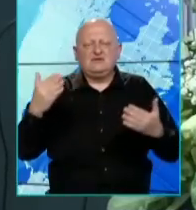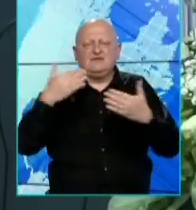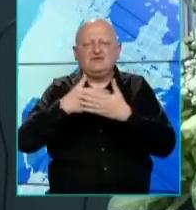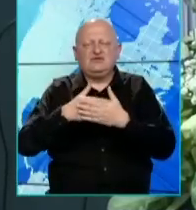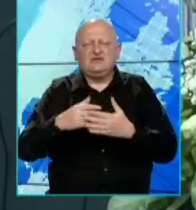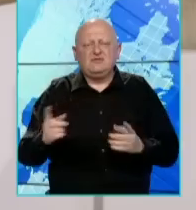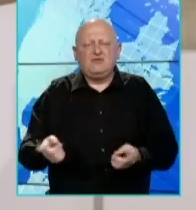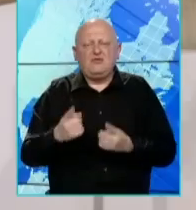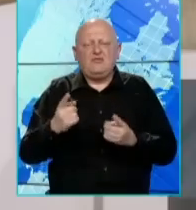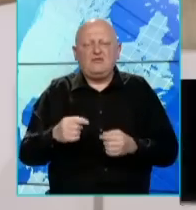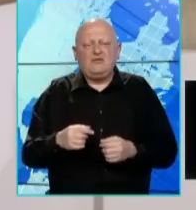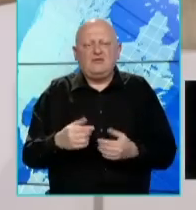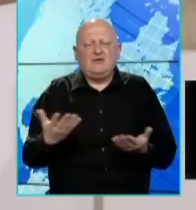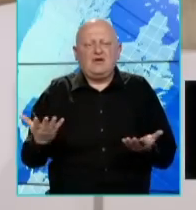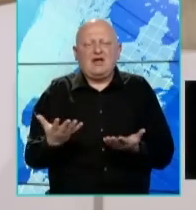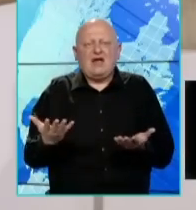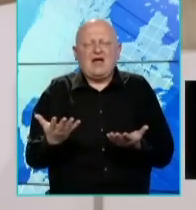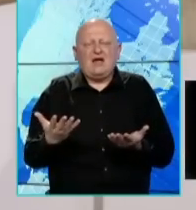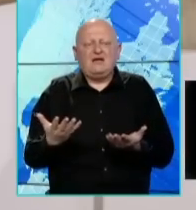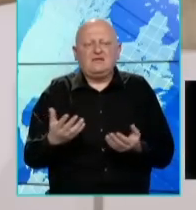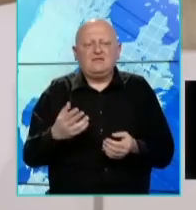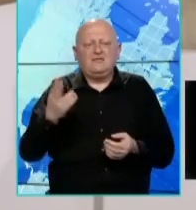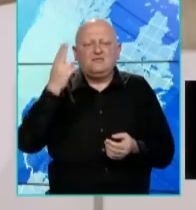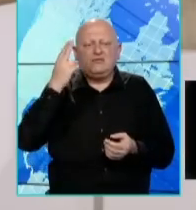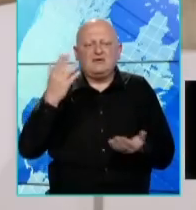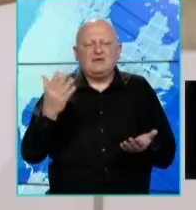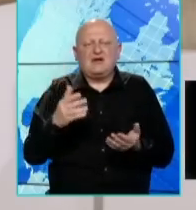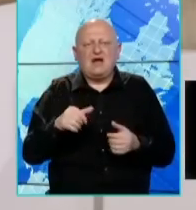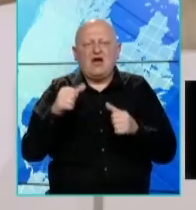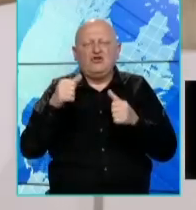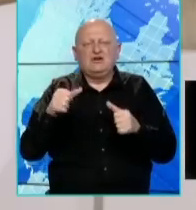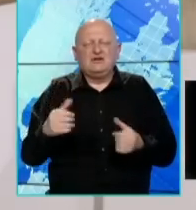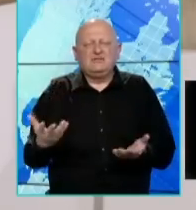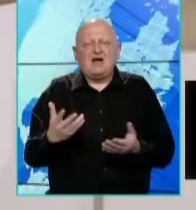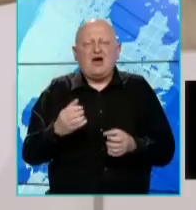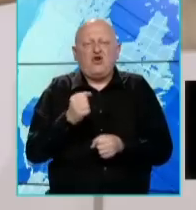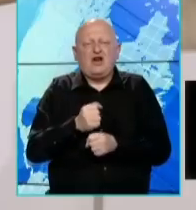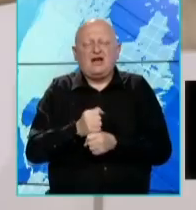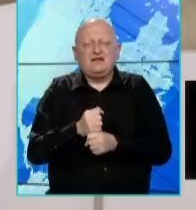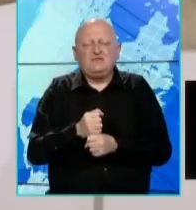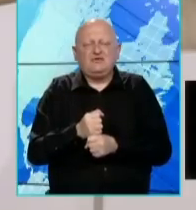večerašnje promocije. Zavisno kako prepoznamo, kako tretiramo, kako djelujemo,